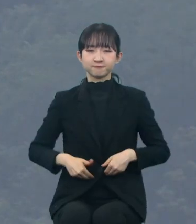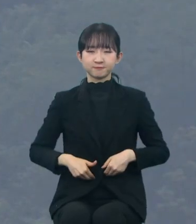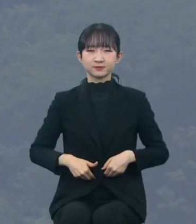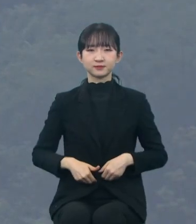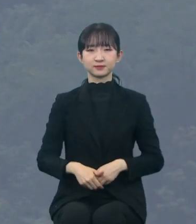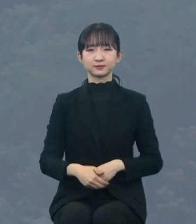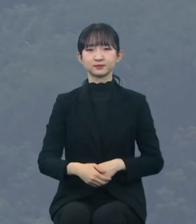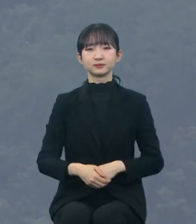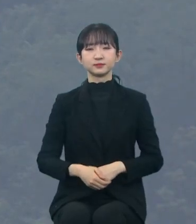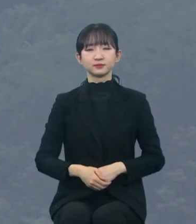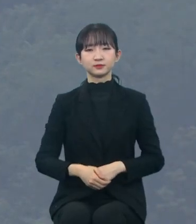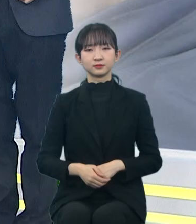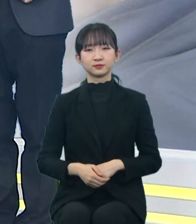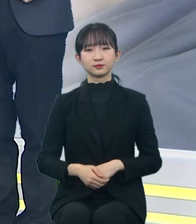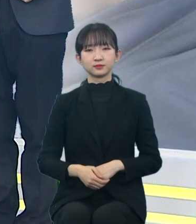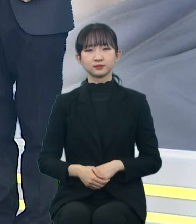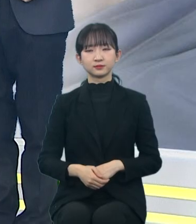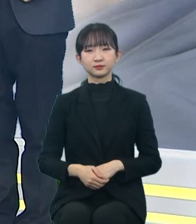뉴스 배상민입니다.